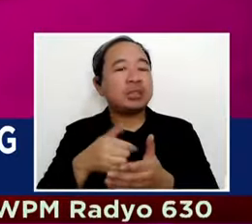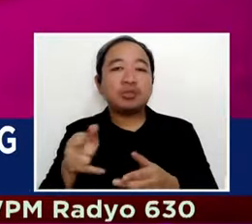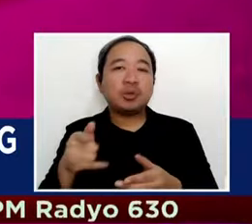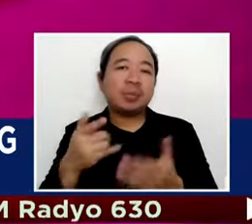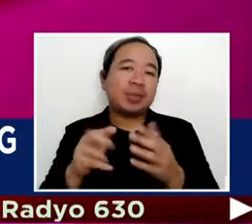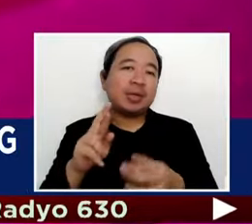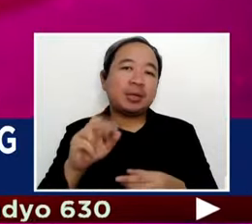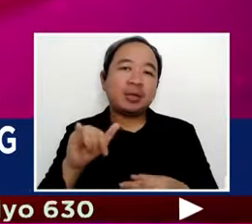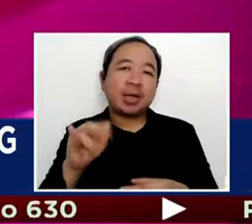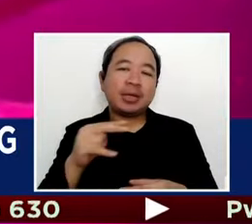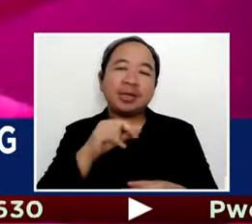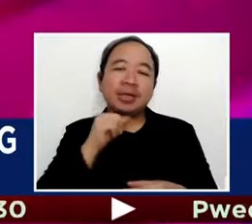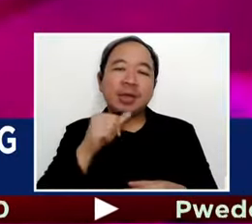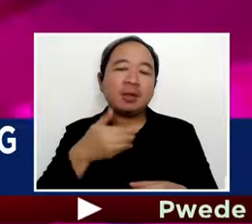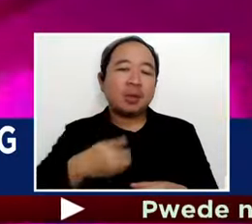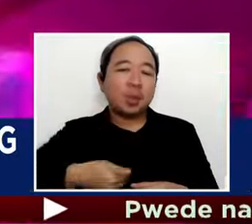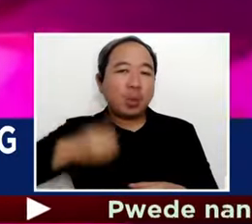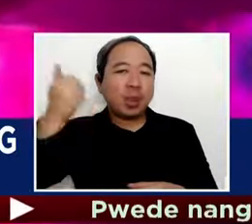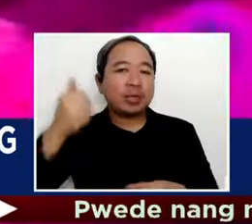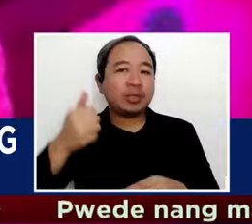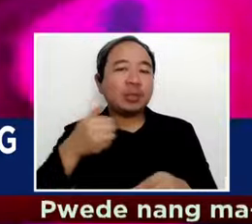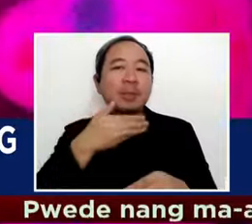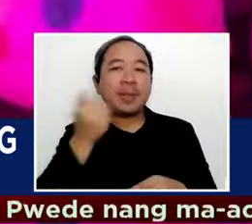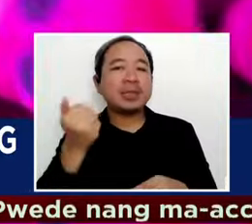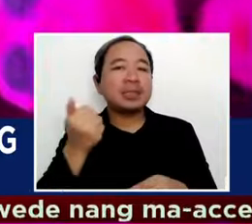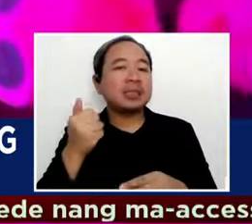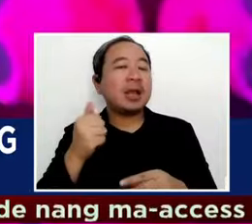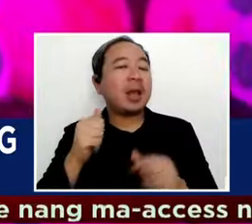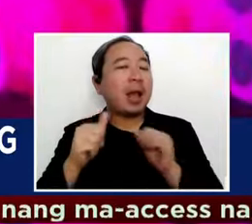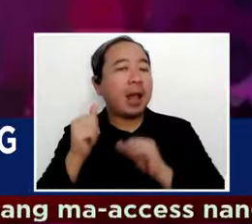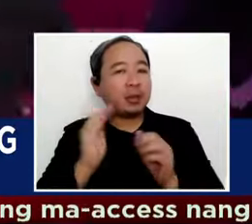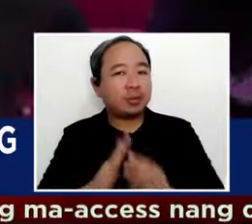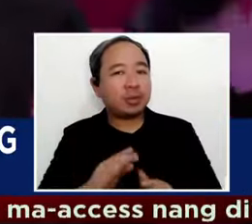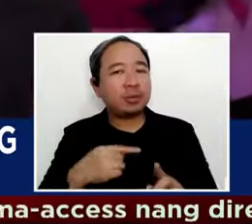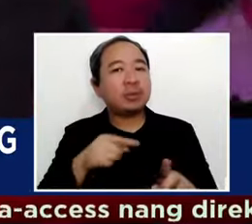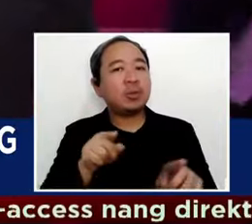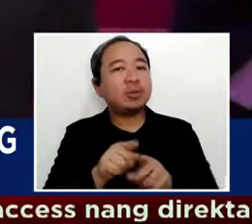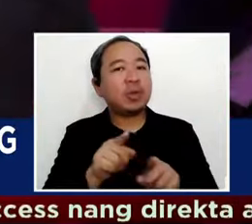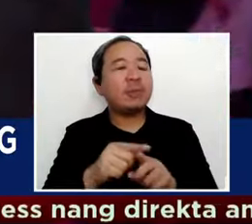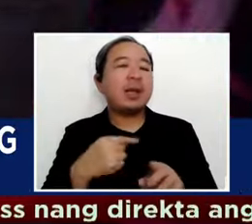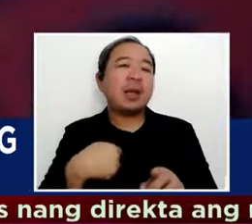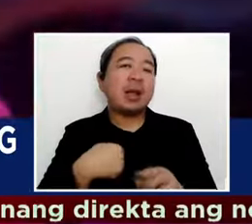at Best Song categories, wag din naman ang performance niya ng I'm Not Ken na isa sa naging